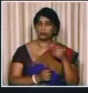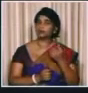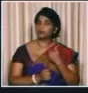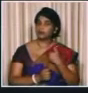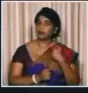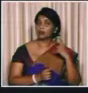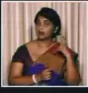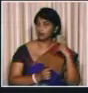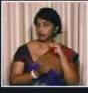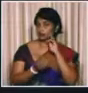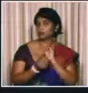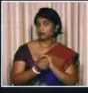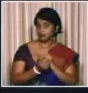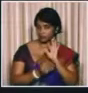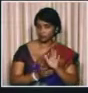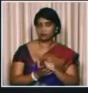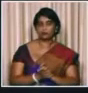Ape Arakshawa Randa Pawathinne